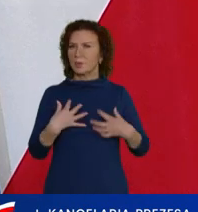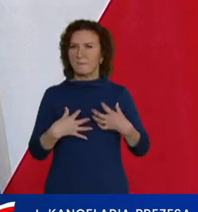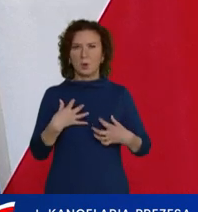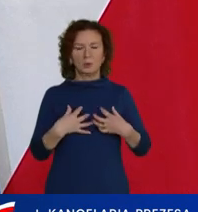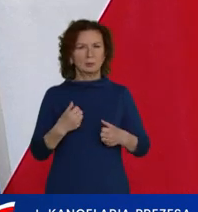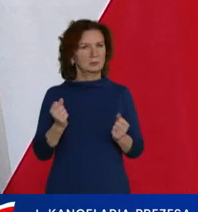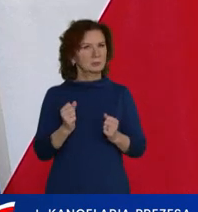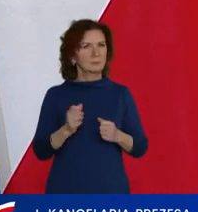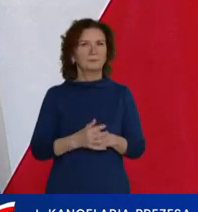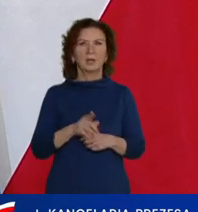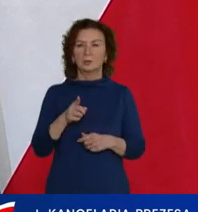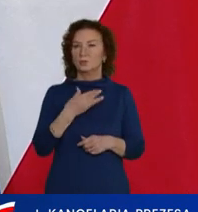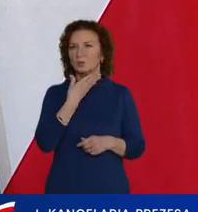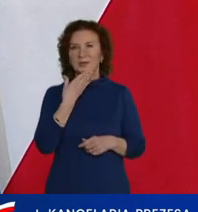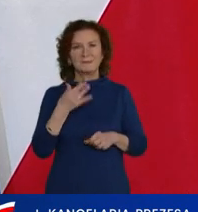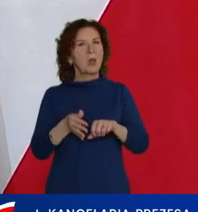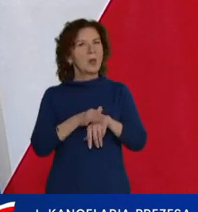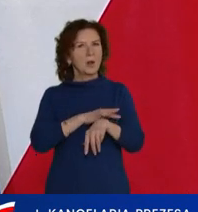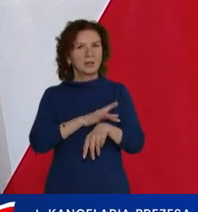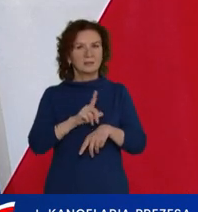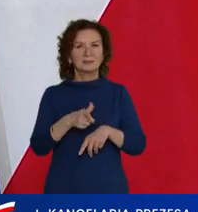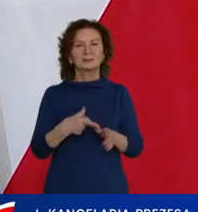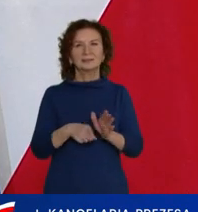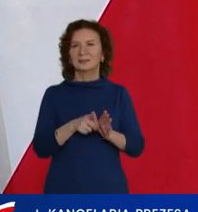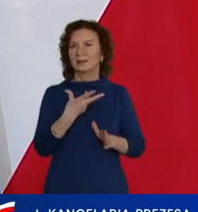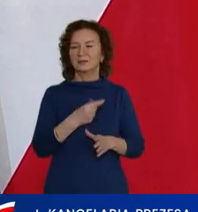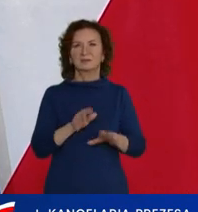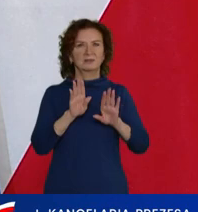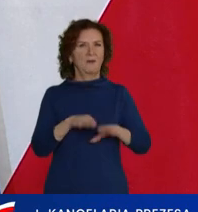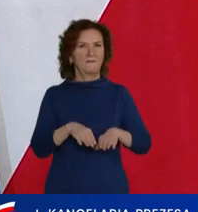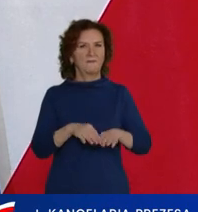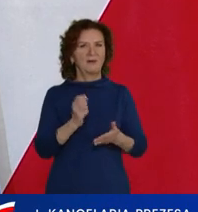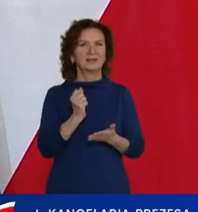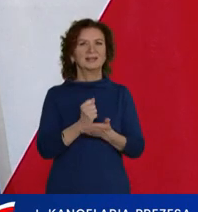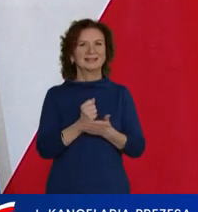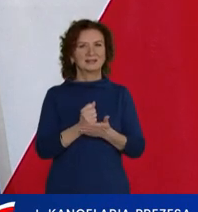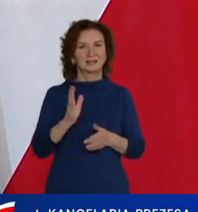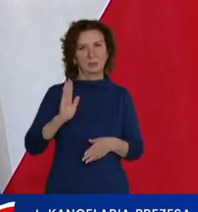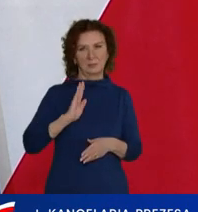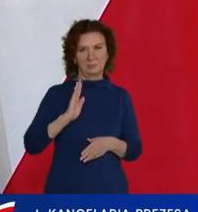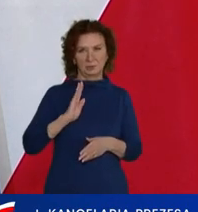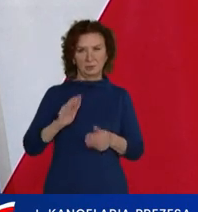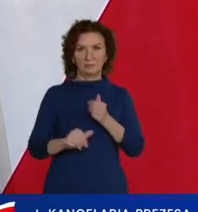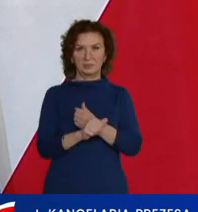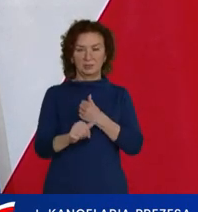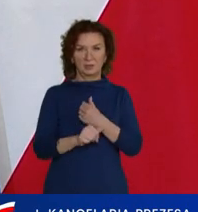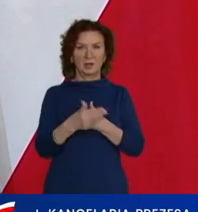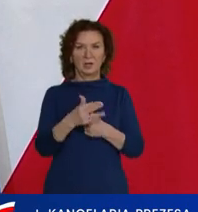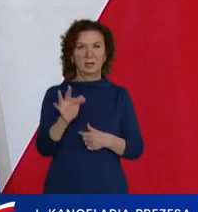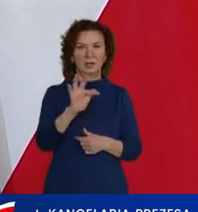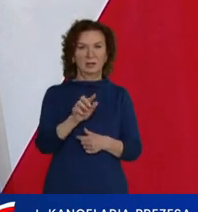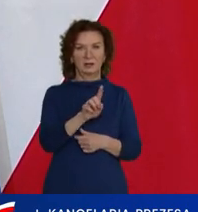nie ma żadnej tolerancji dla niezachowywania zasad bezpieczeństwa, dlatego Narodowy Fundusz